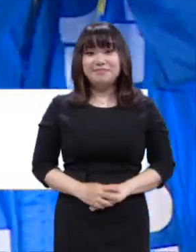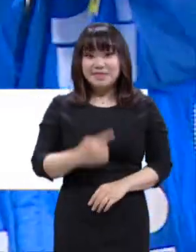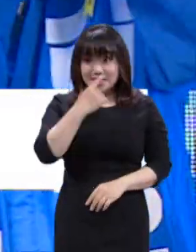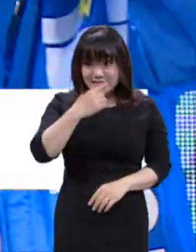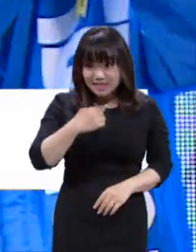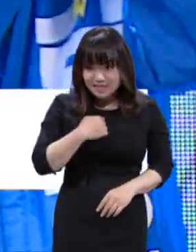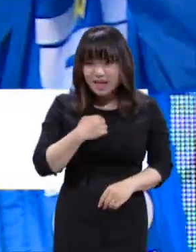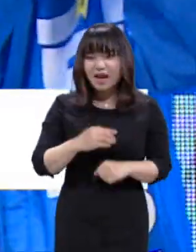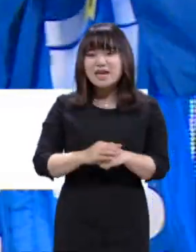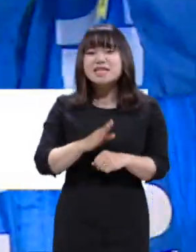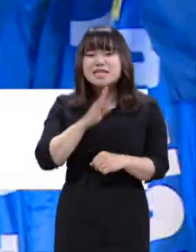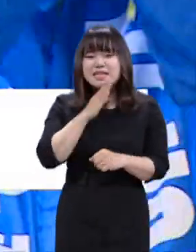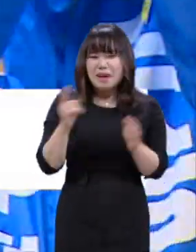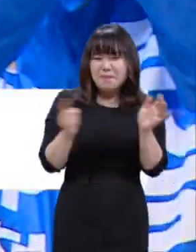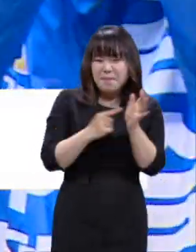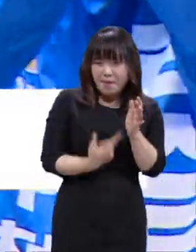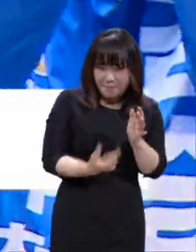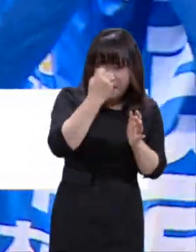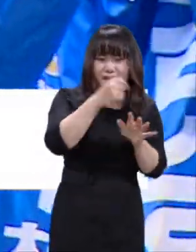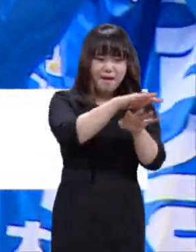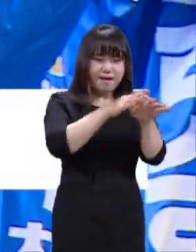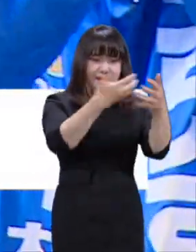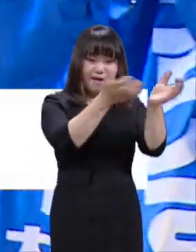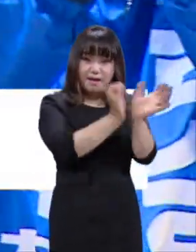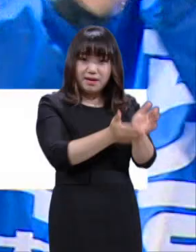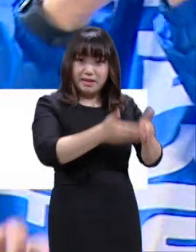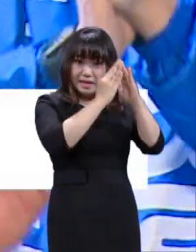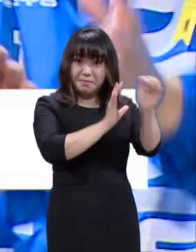재개발, 재건축 지원단을 구성을 해서